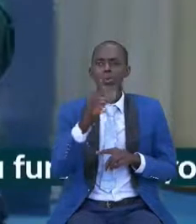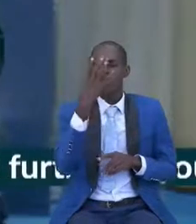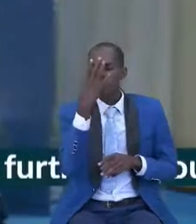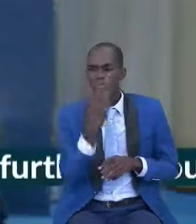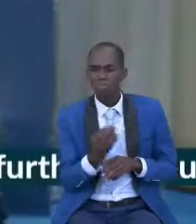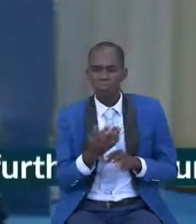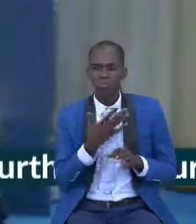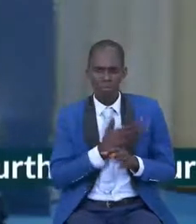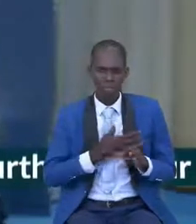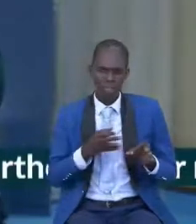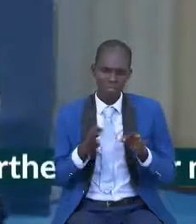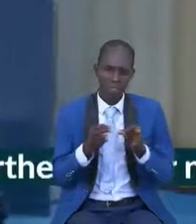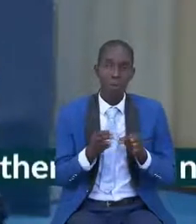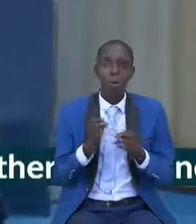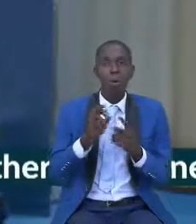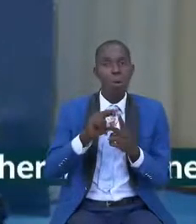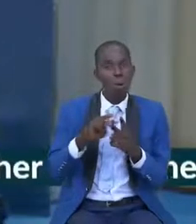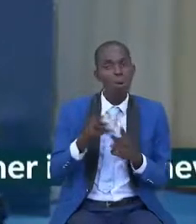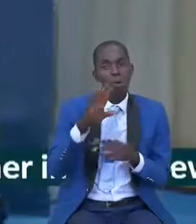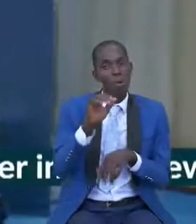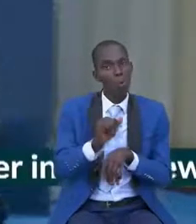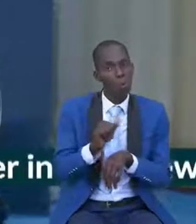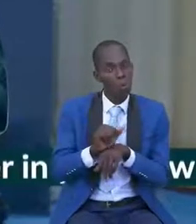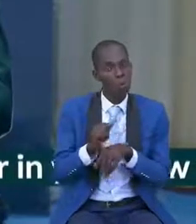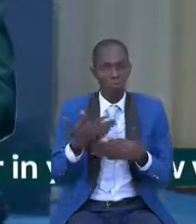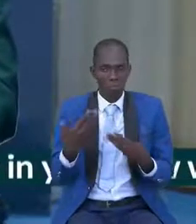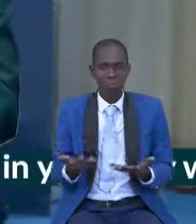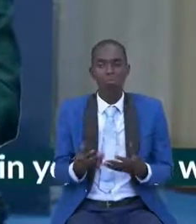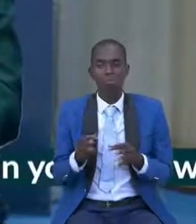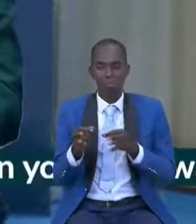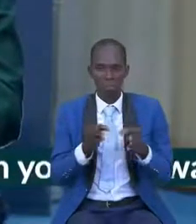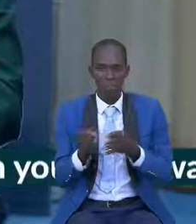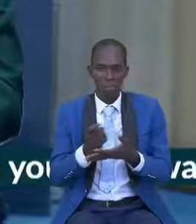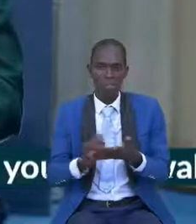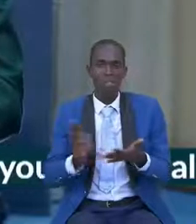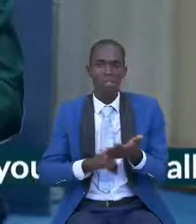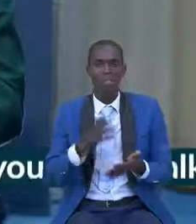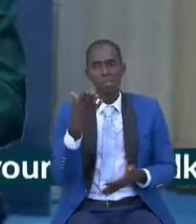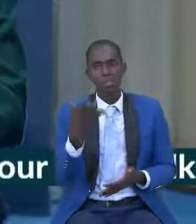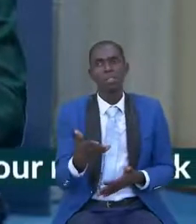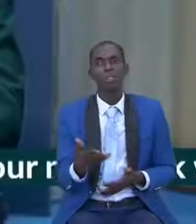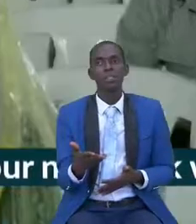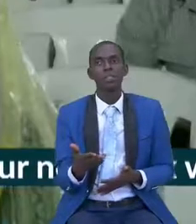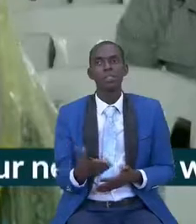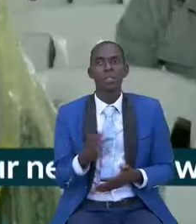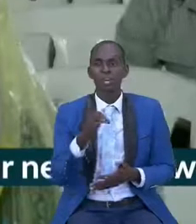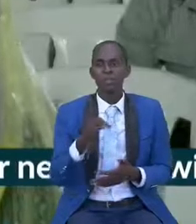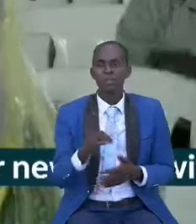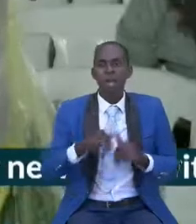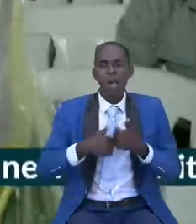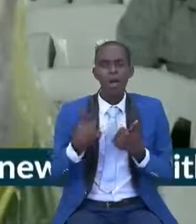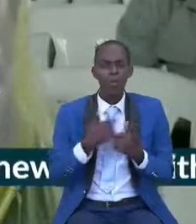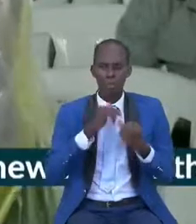les informations correctes. Renseignez les fiches correctement en y fournissant